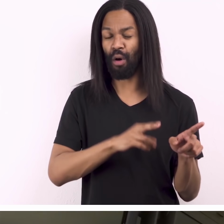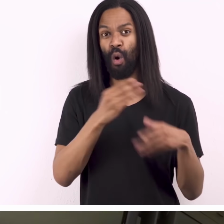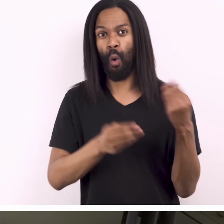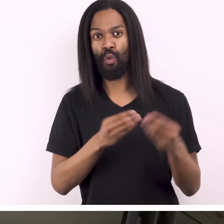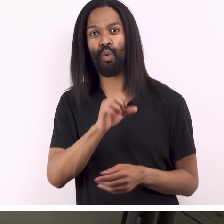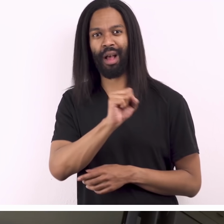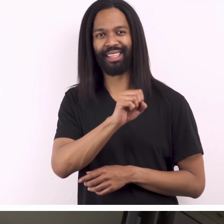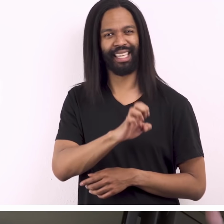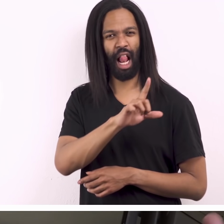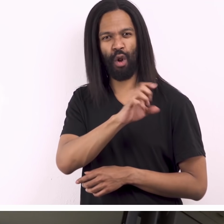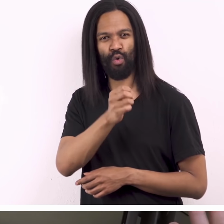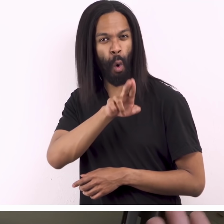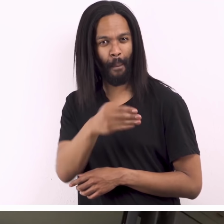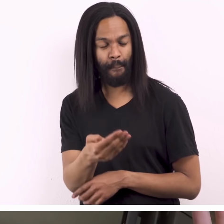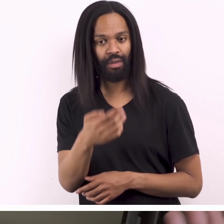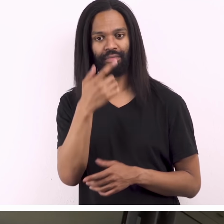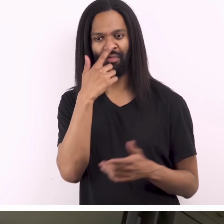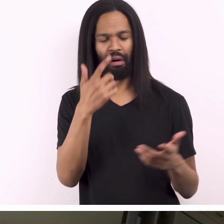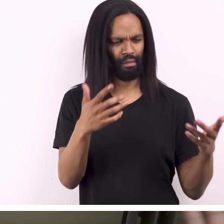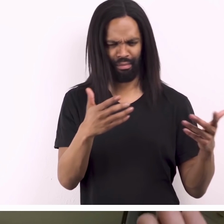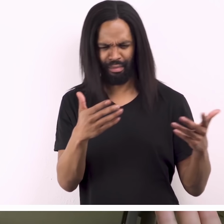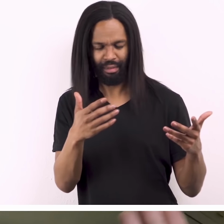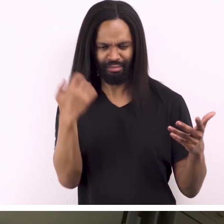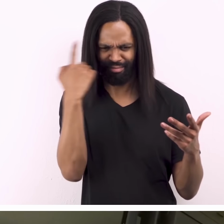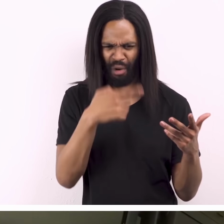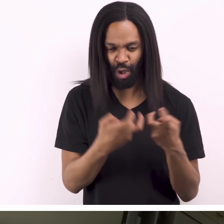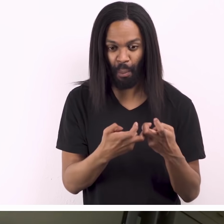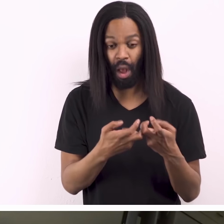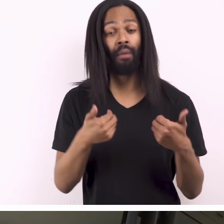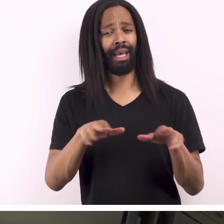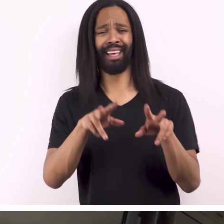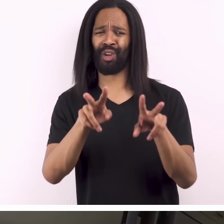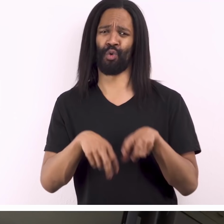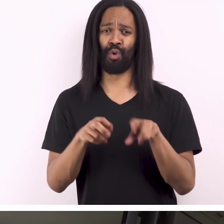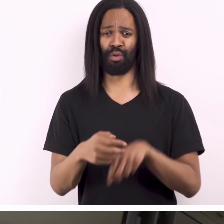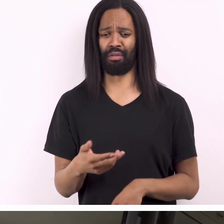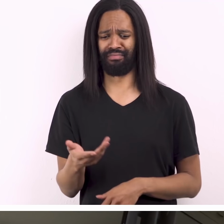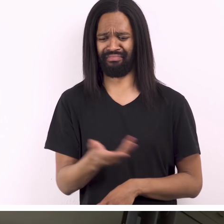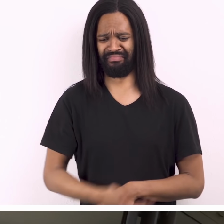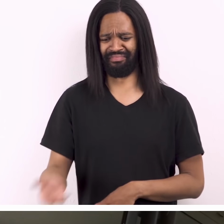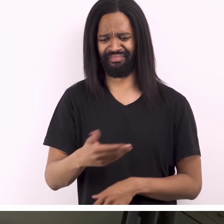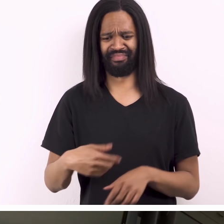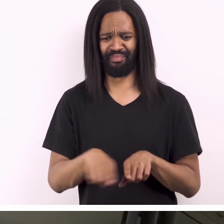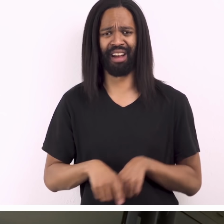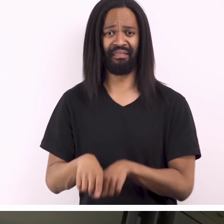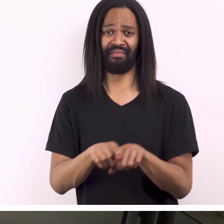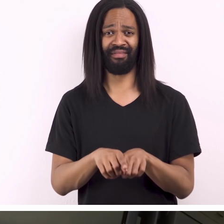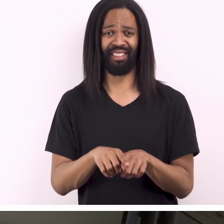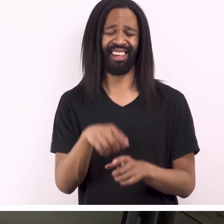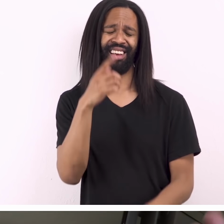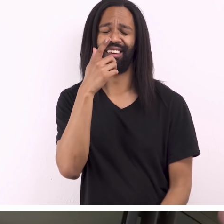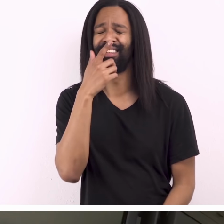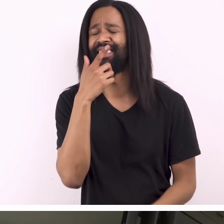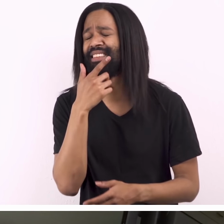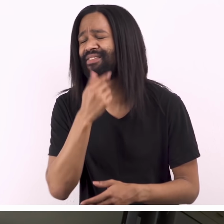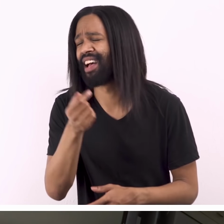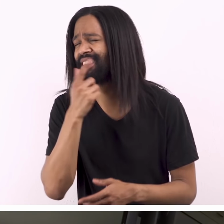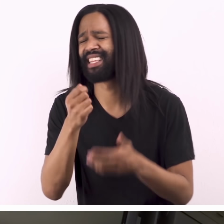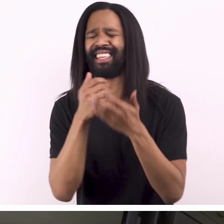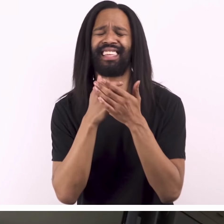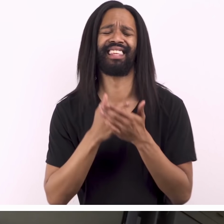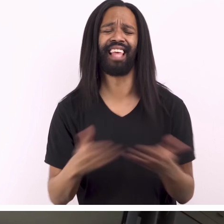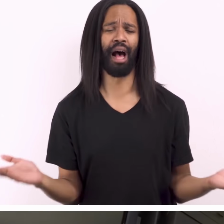ressemblent énormément. Mais en tout cas, sur la culture, ils sont pareils. C'est-à-dire, ils sont très très simples. Vous prenez pas vraiment